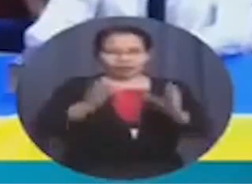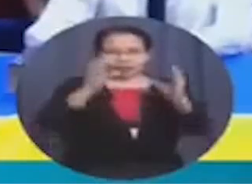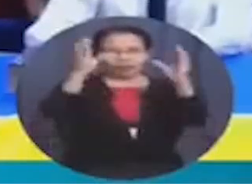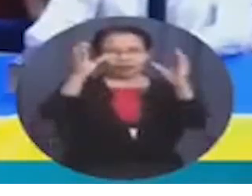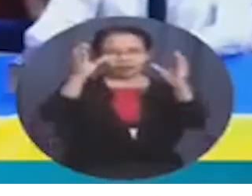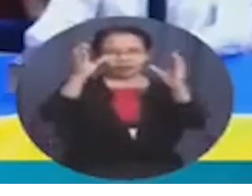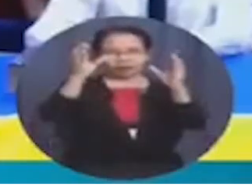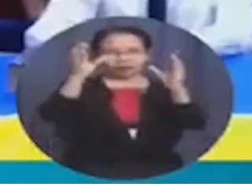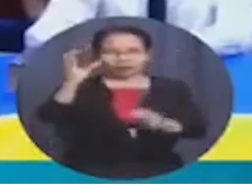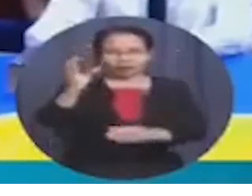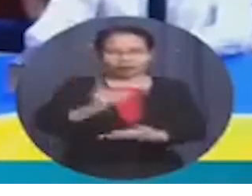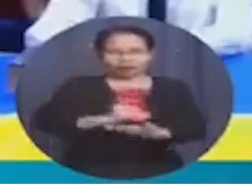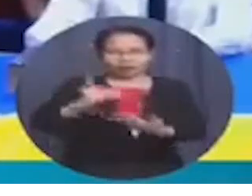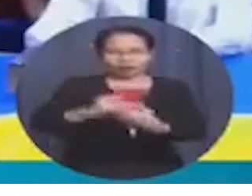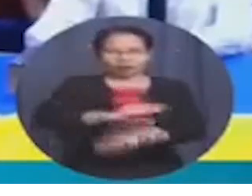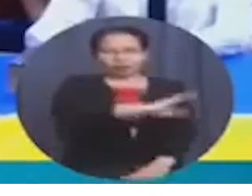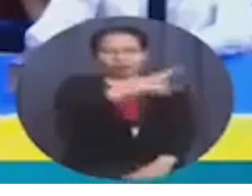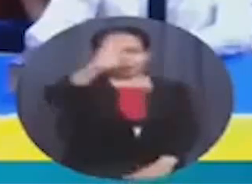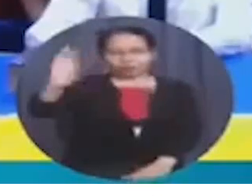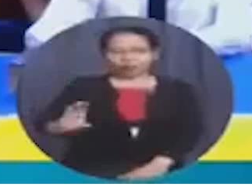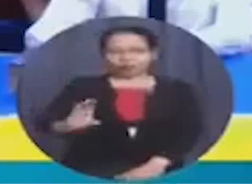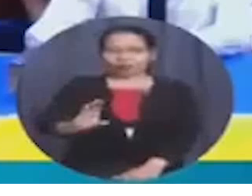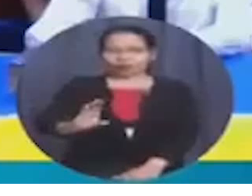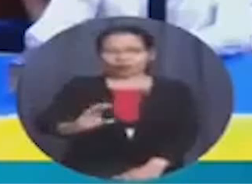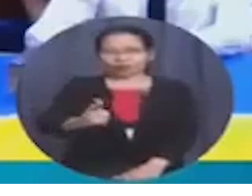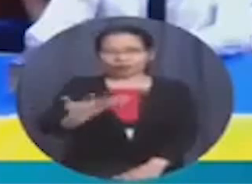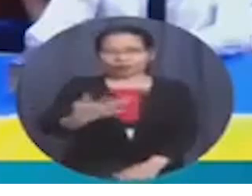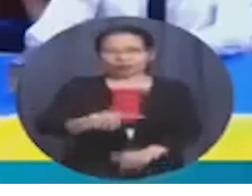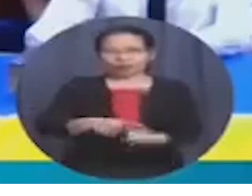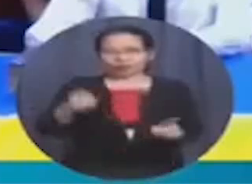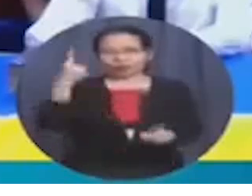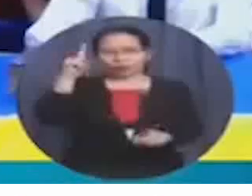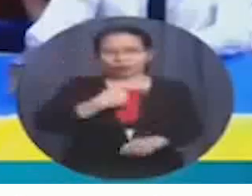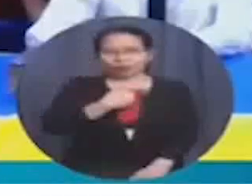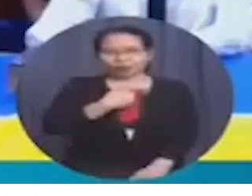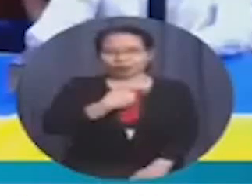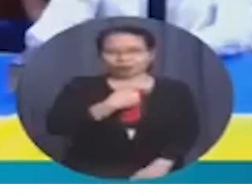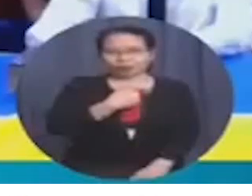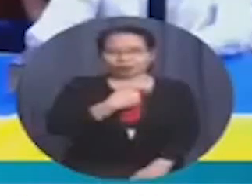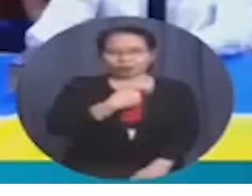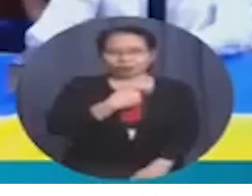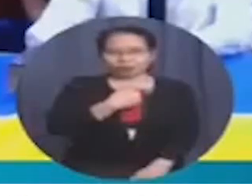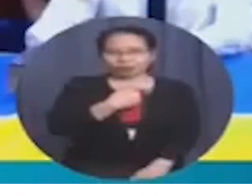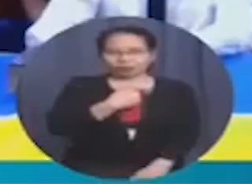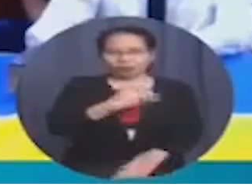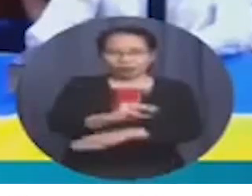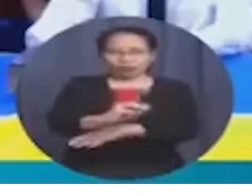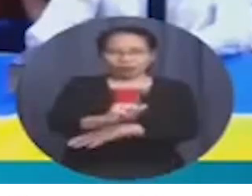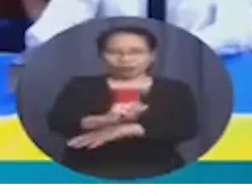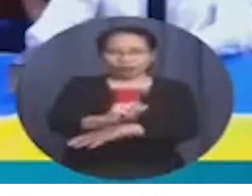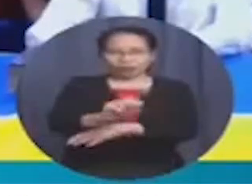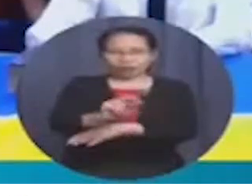nagdidiriwang tuwing araw ng Kapaskuhan. Subalit, para po sa akin, bilang isang mangyan,